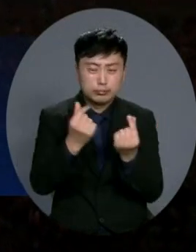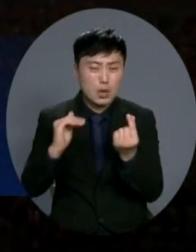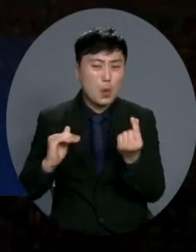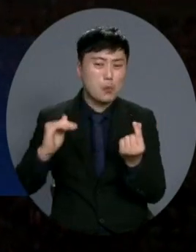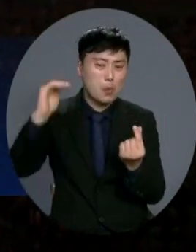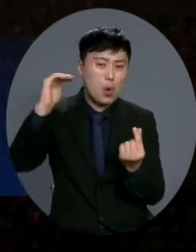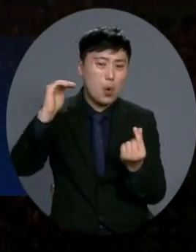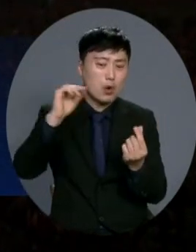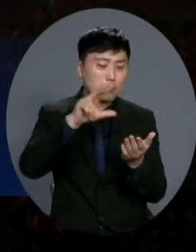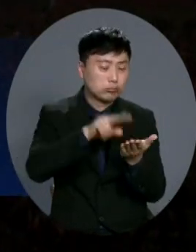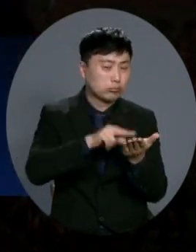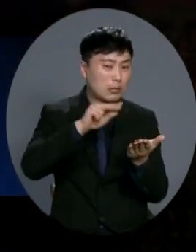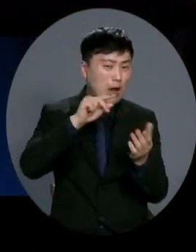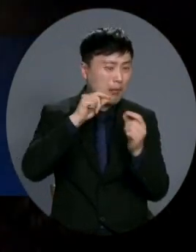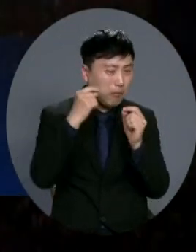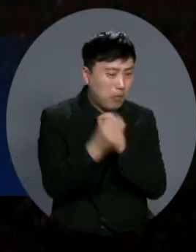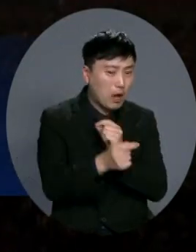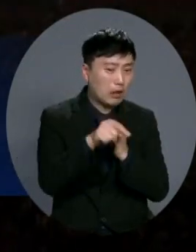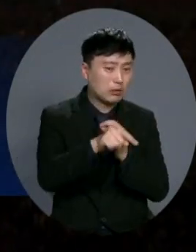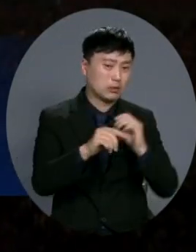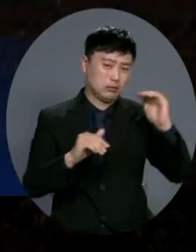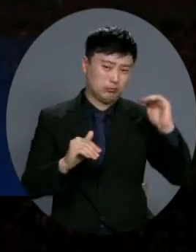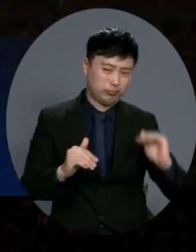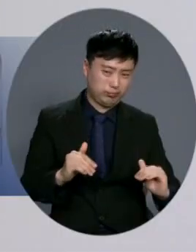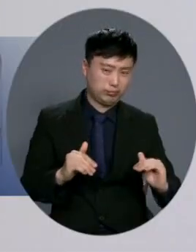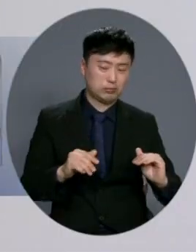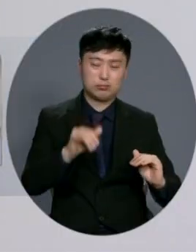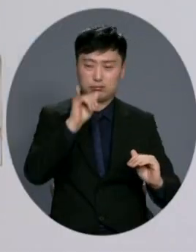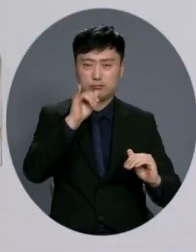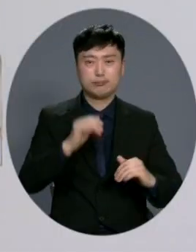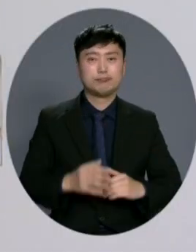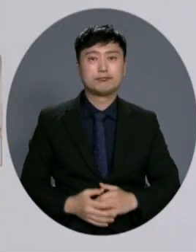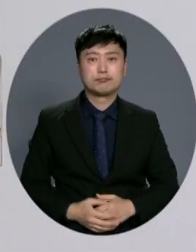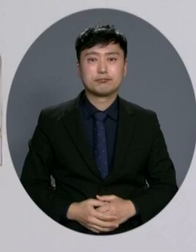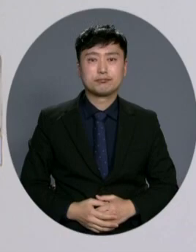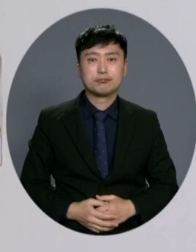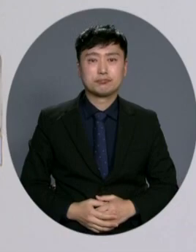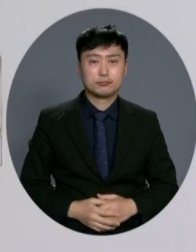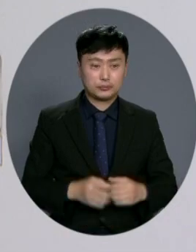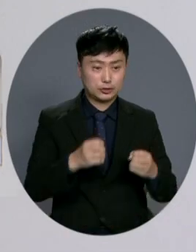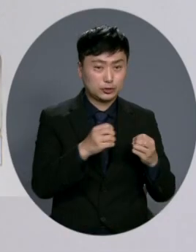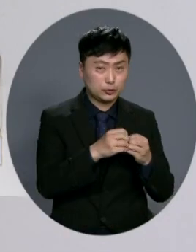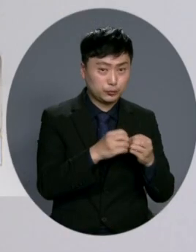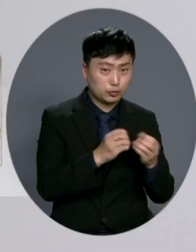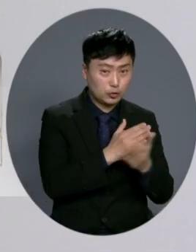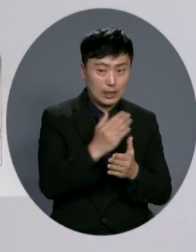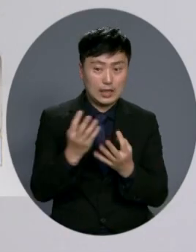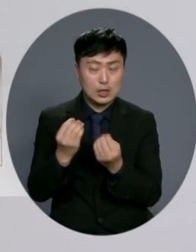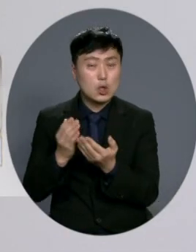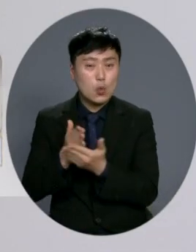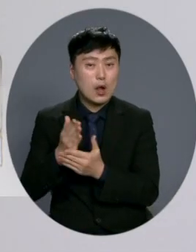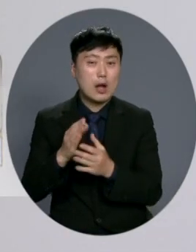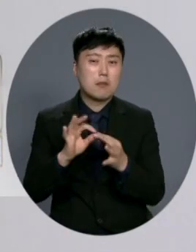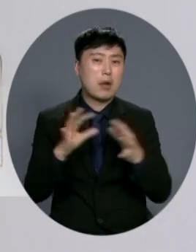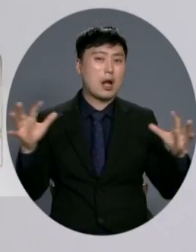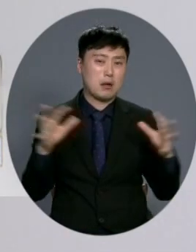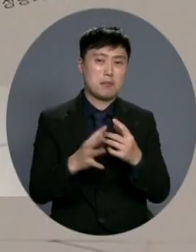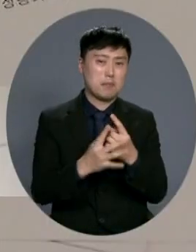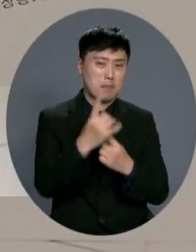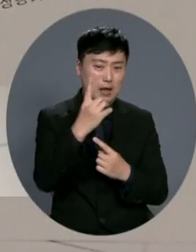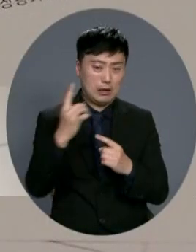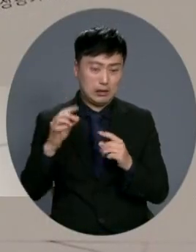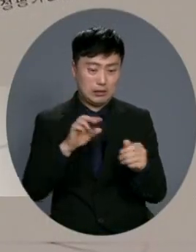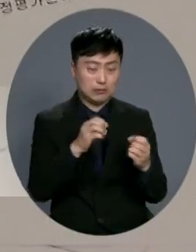올라갔는데 킬러 문항에서는 확실히 난이도가 나아진 것 같아요. 문이과 구분 없는 통합형 3년째 이과 강세